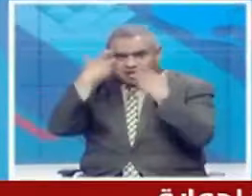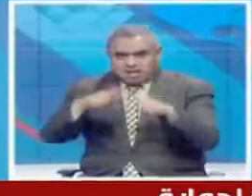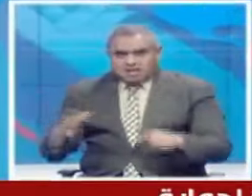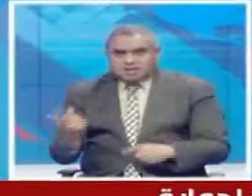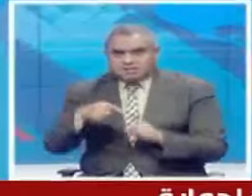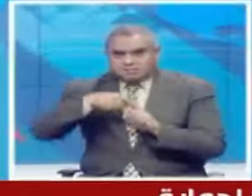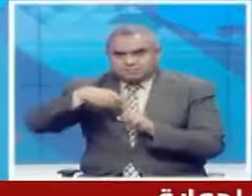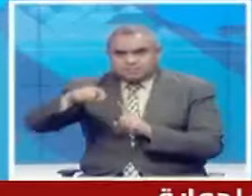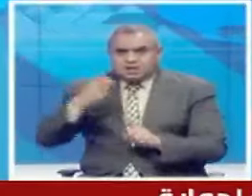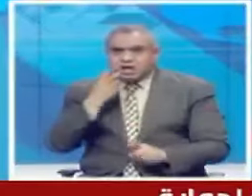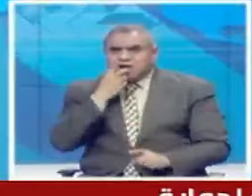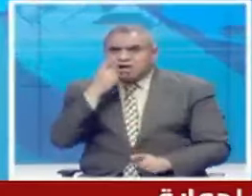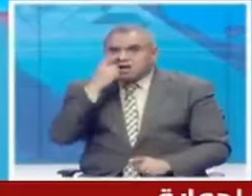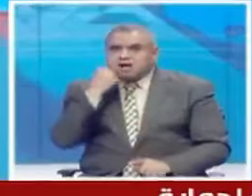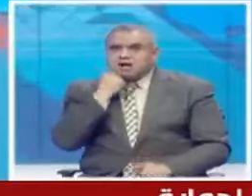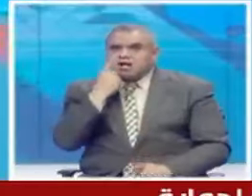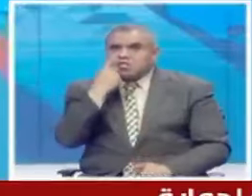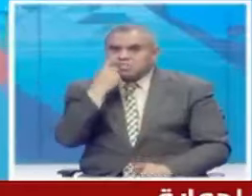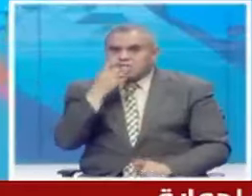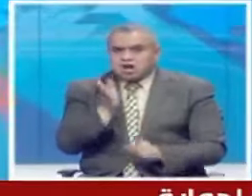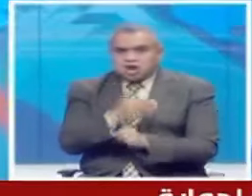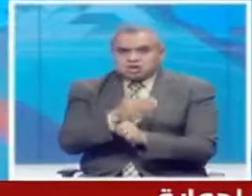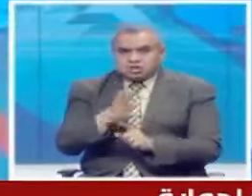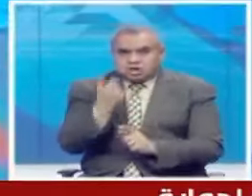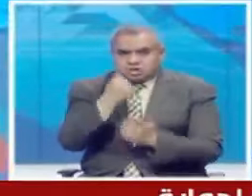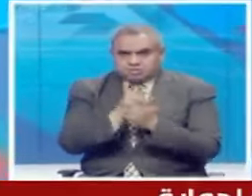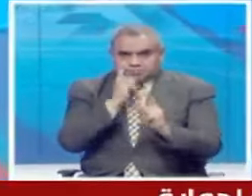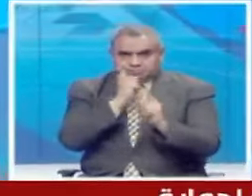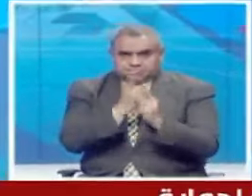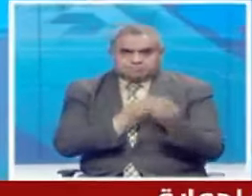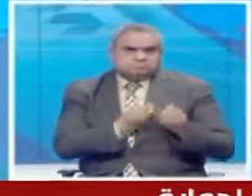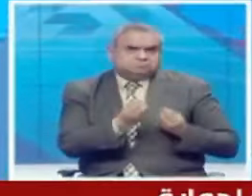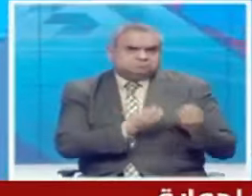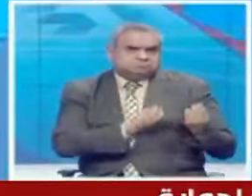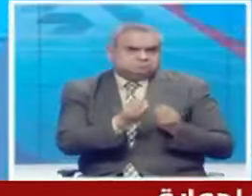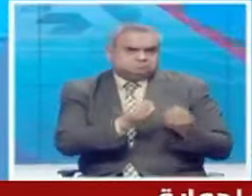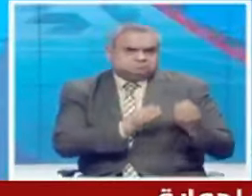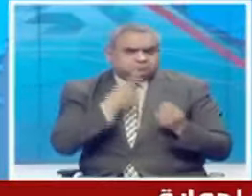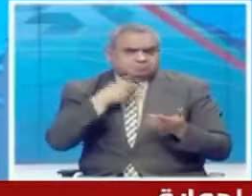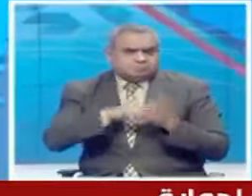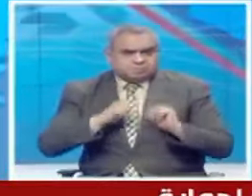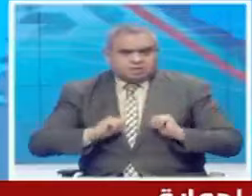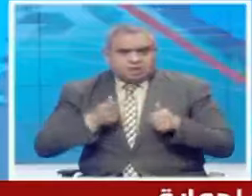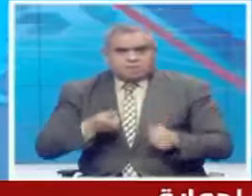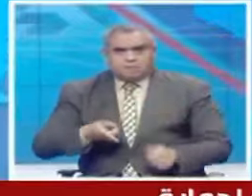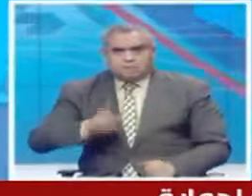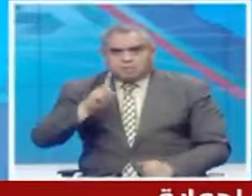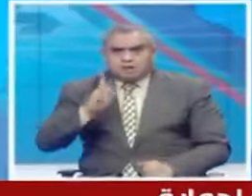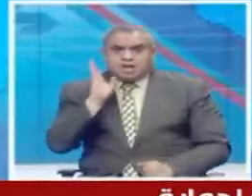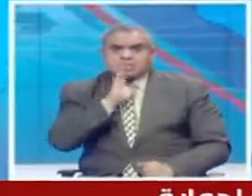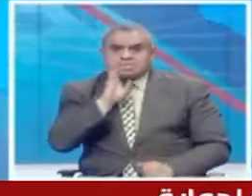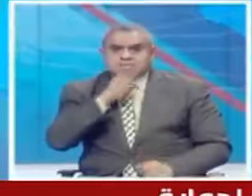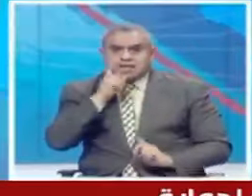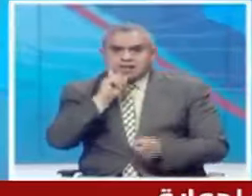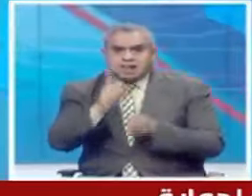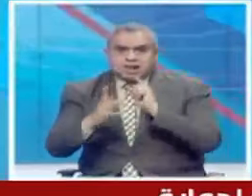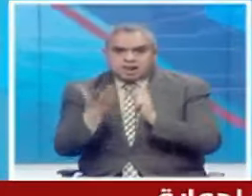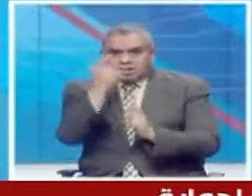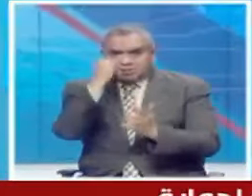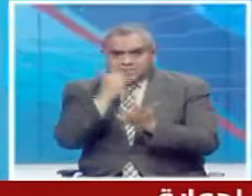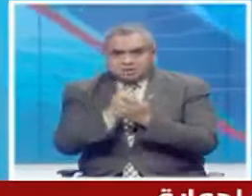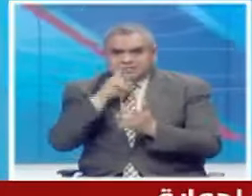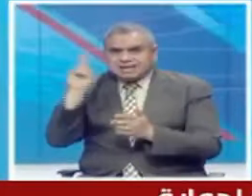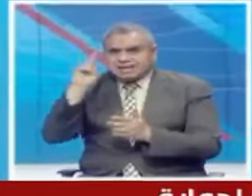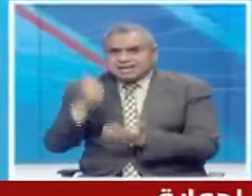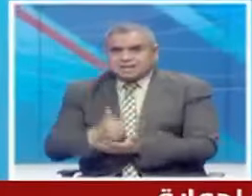التابعة لمركز القنطرة شرق. تناول اللقاء الحديث عن المرحلة الثانية من المبادرة التي تنفذها الهيئة